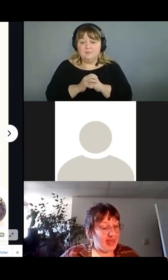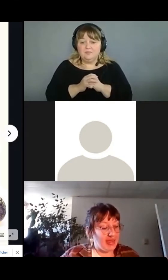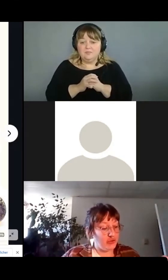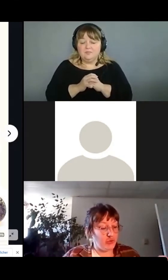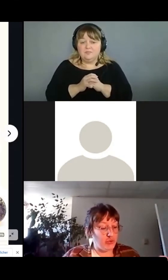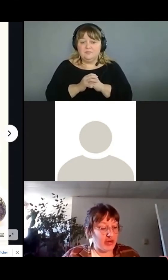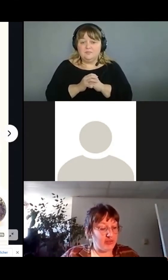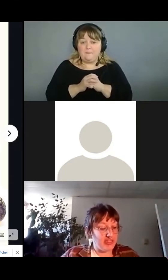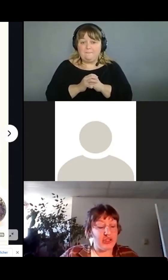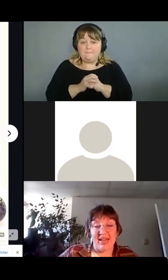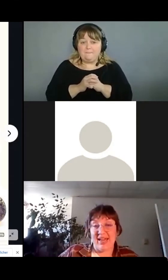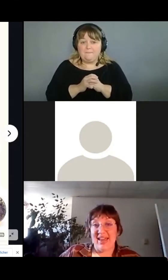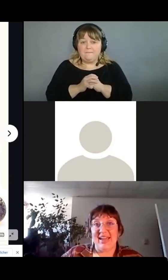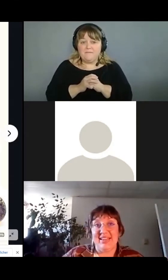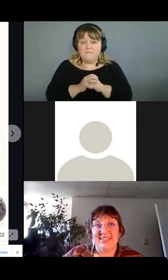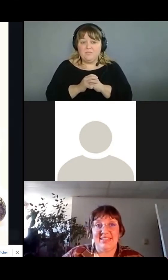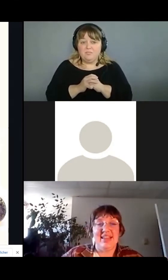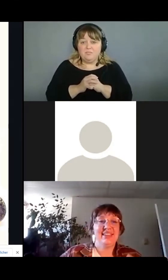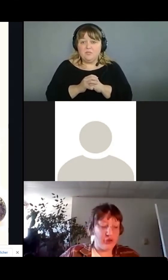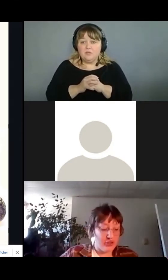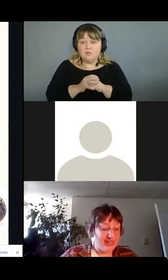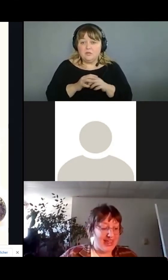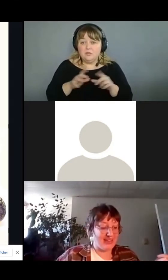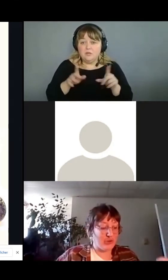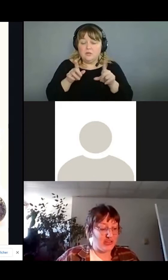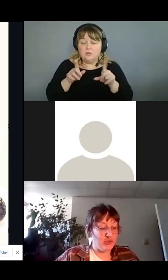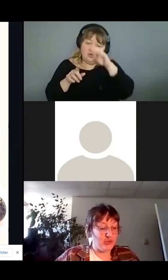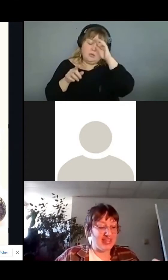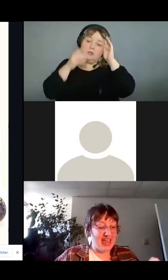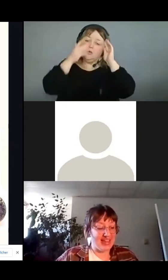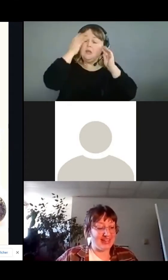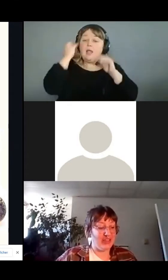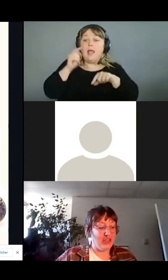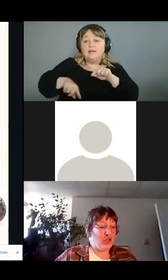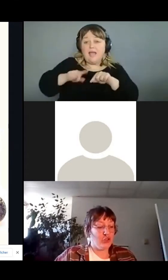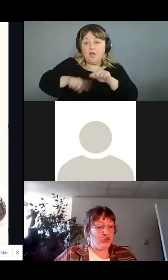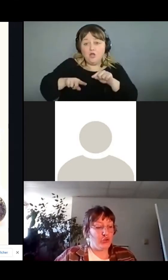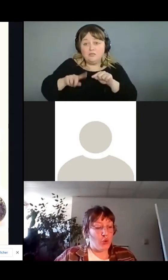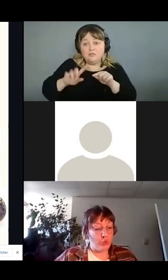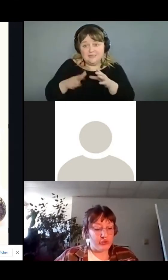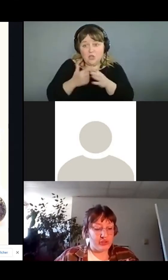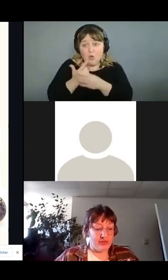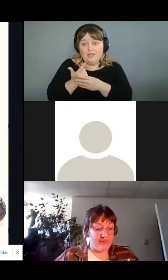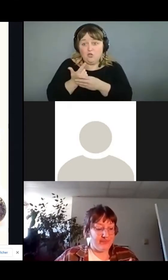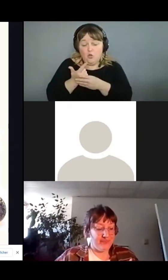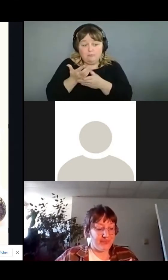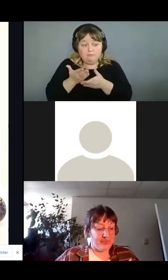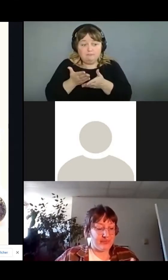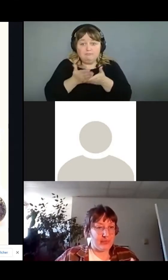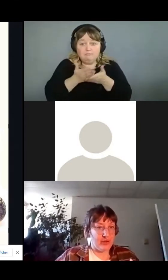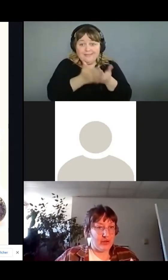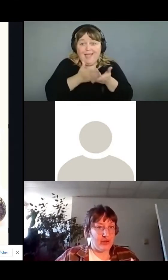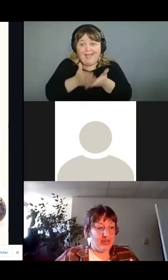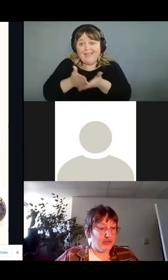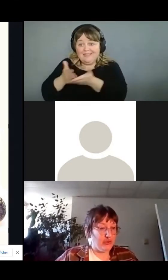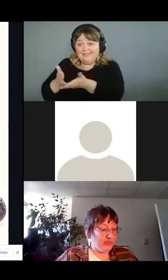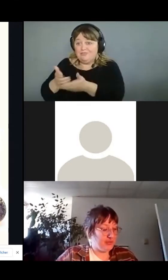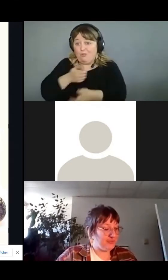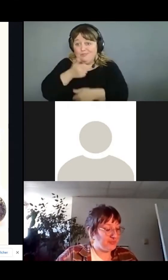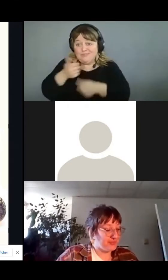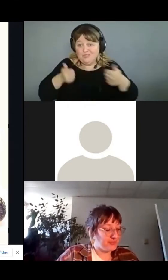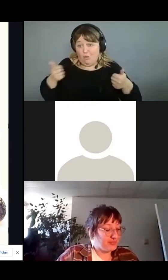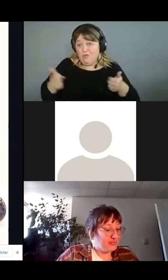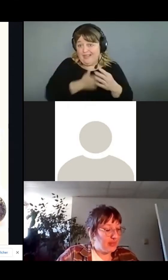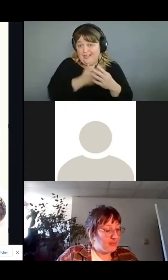autrement, ben, je pourrais vous dire que la carotte est un légume qui aide d'autres